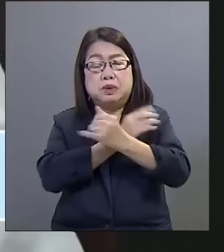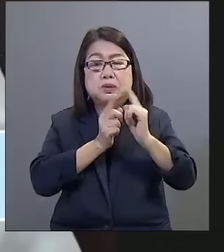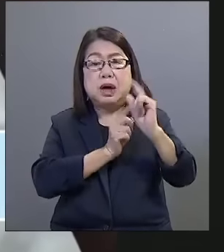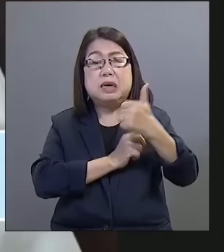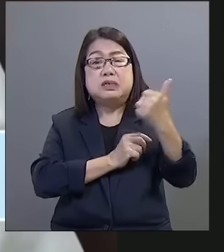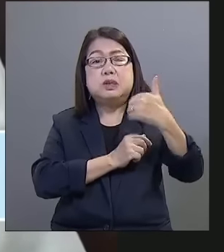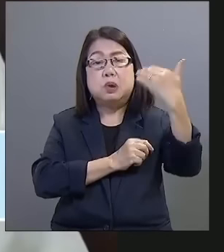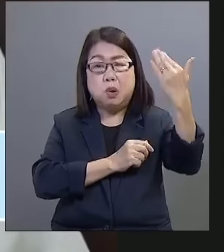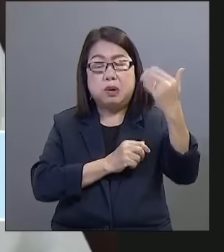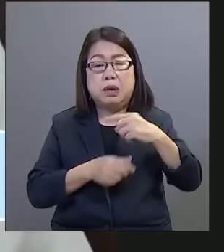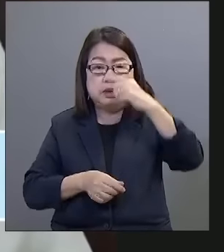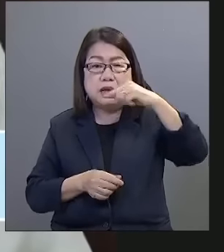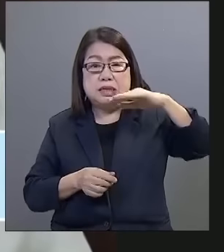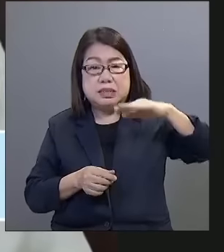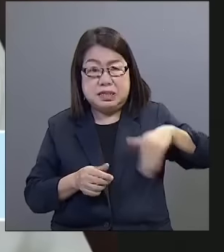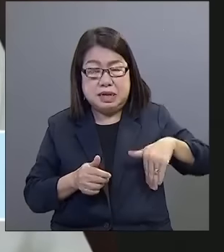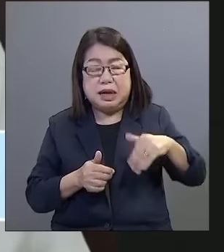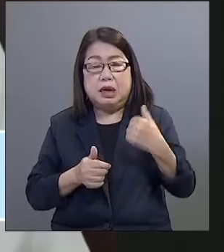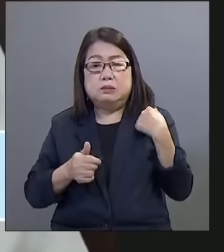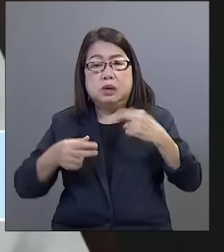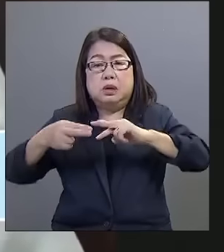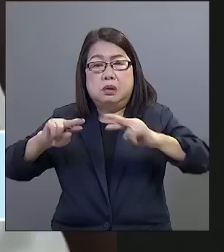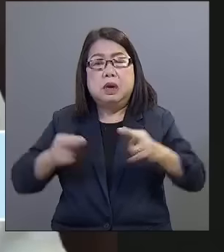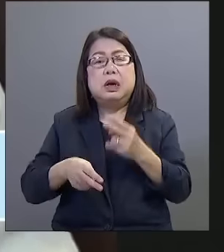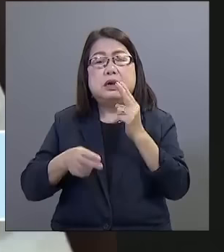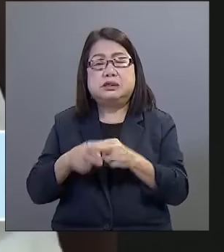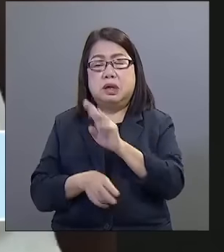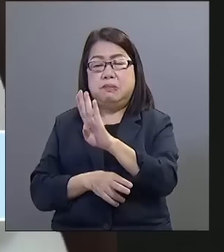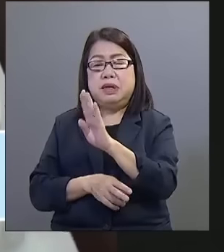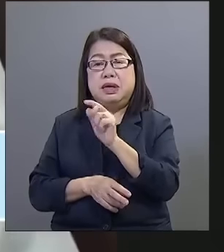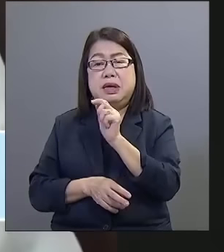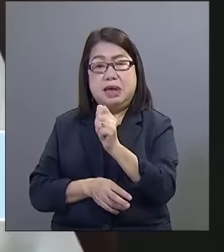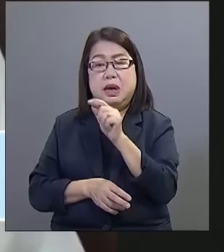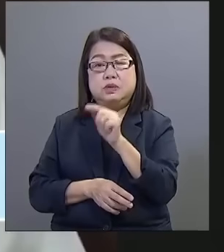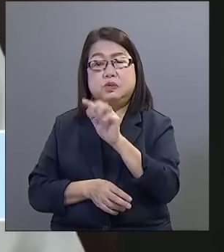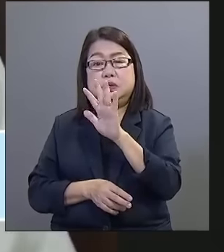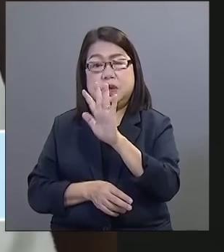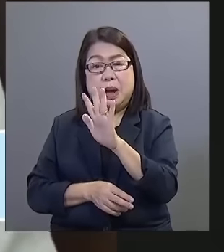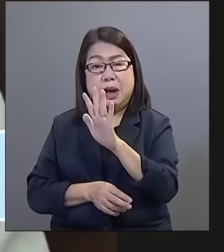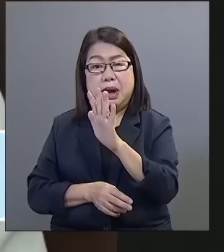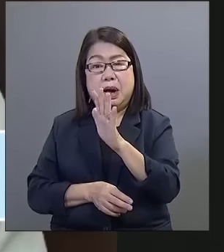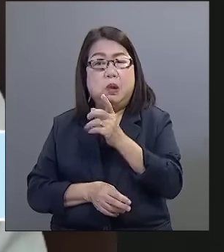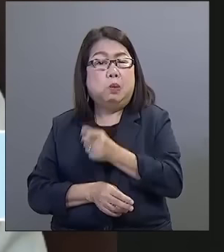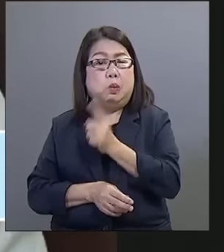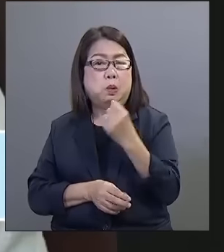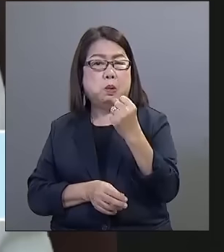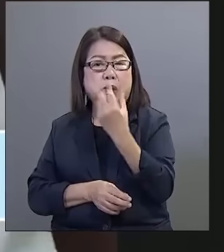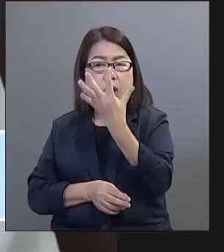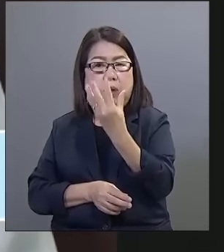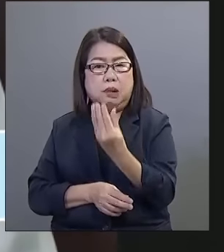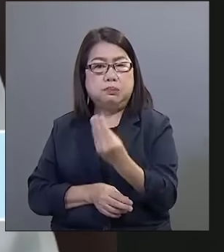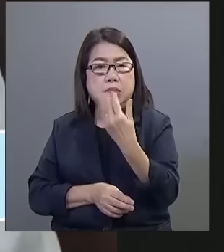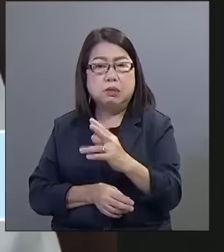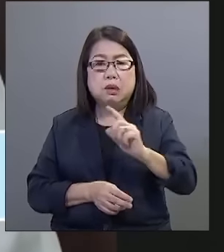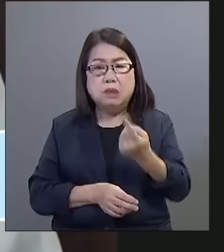พันธุ์หลักนะฮะอันที่1ก็คือ BA.5 เจ้าเก่าซึ่งลดจำนวนลงเรื่อยๆนะครับมีตัวอีก2ลำ